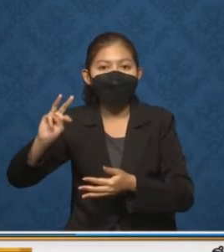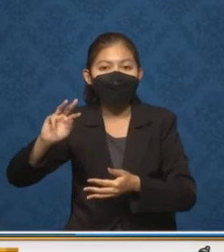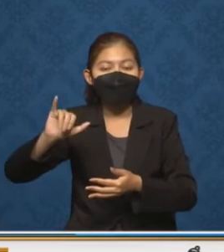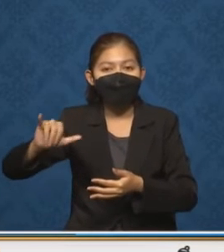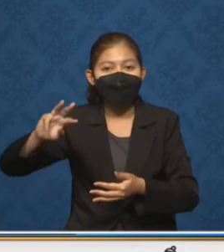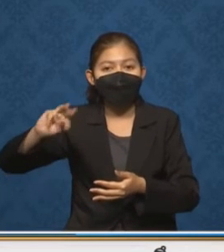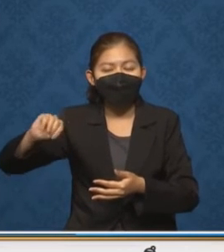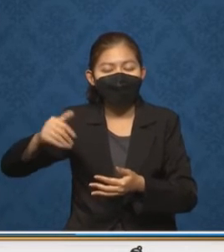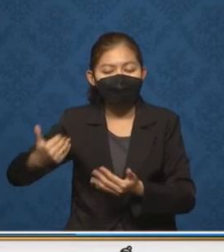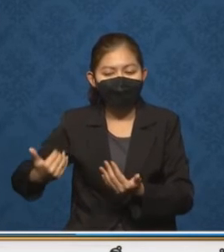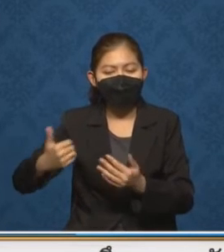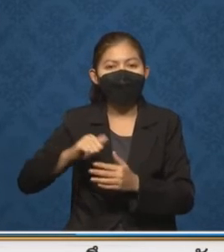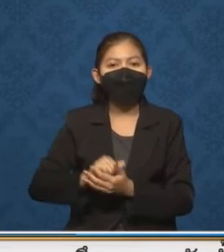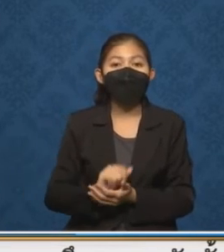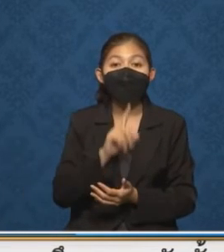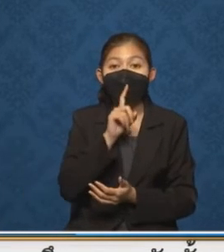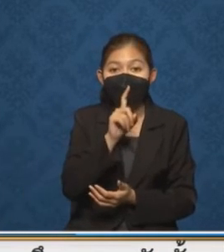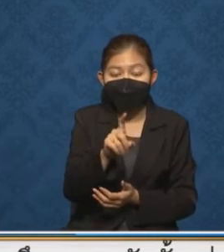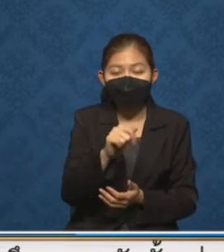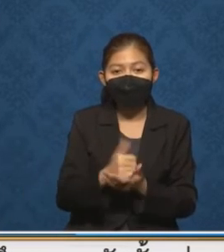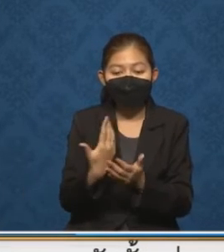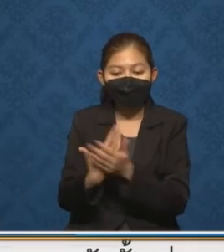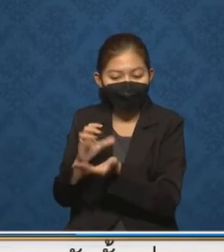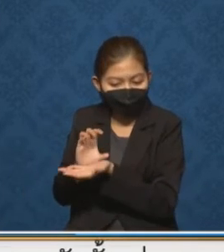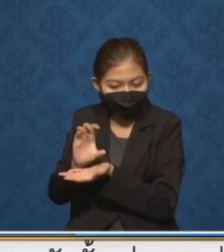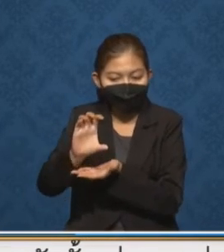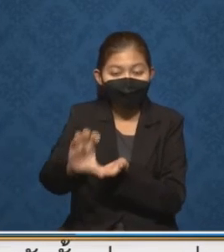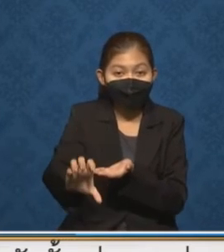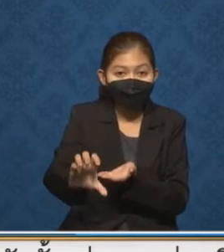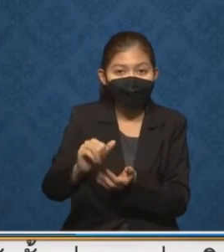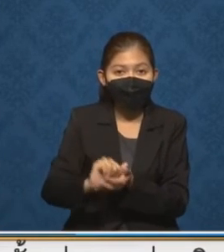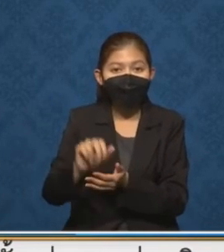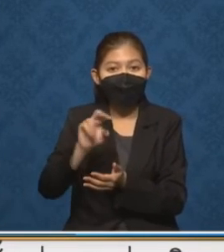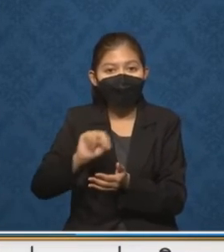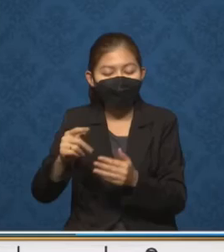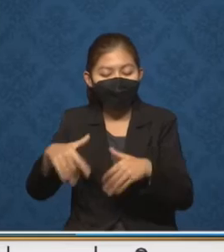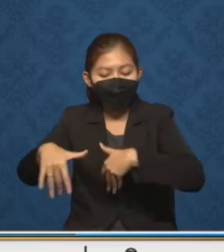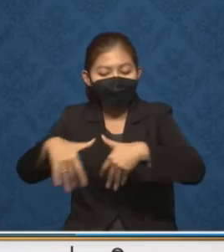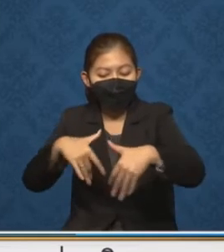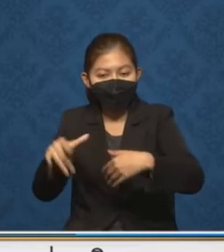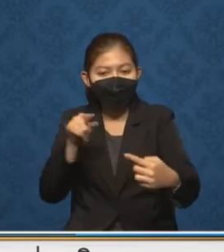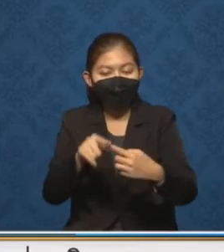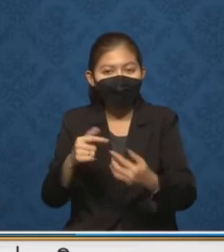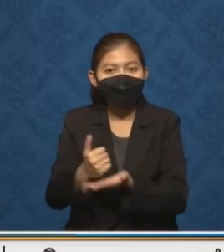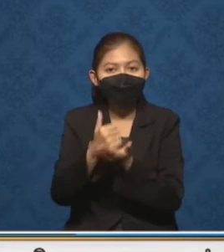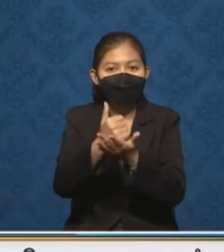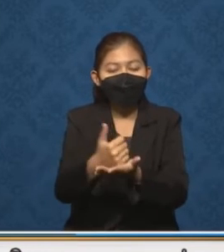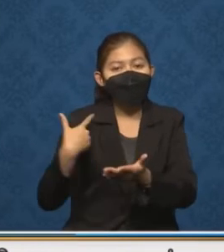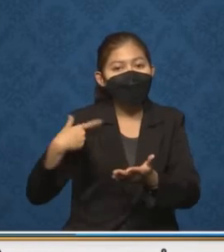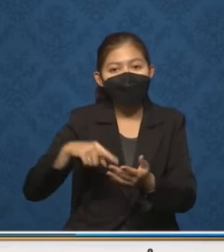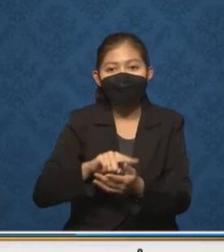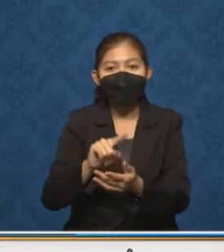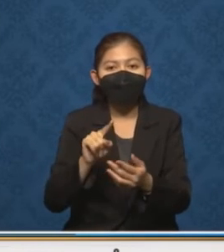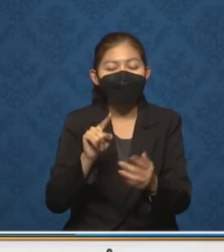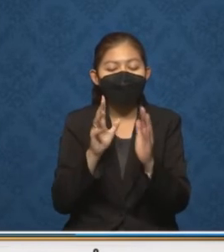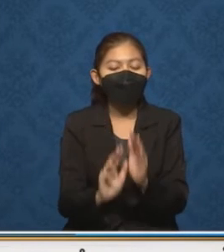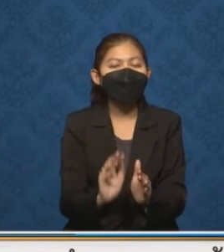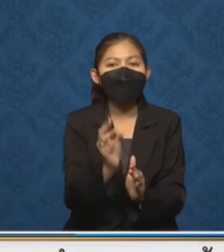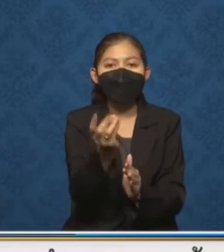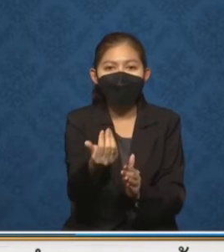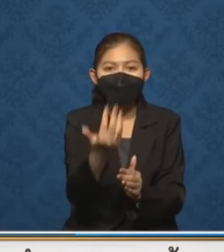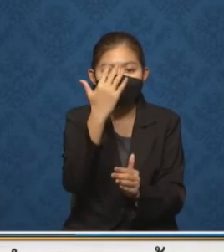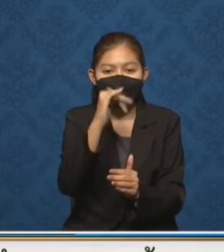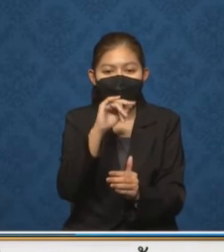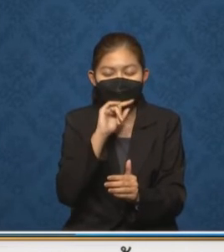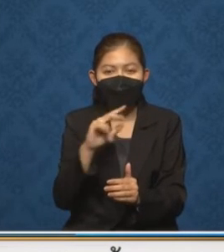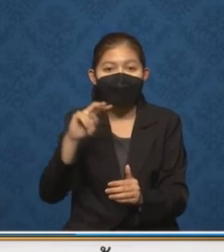ที่รงไปเี่ยได้กพชาชกี่คนขณะที่ทานเอาเงิน unfold.เป